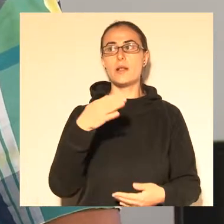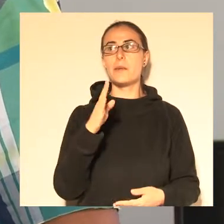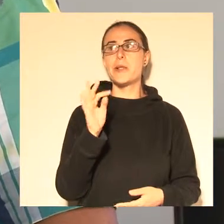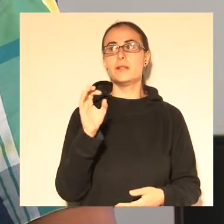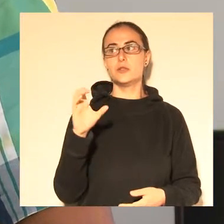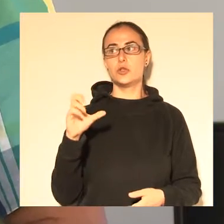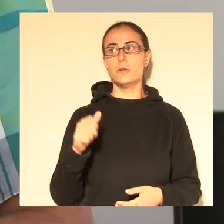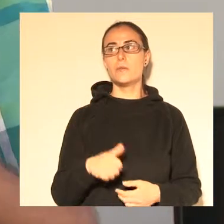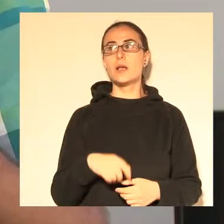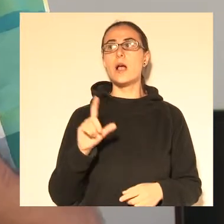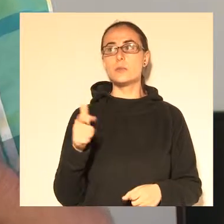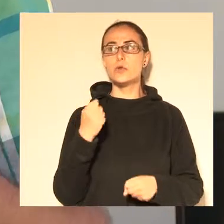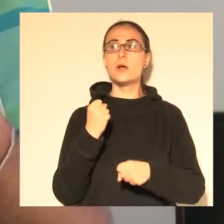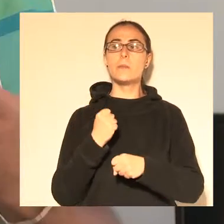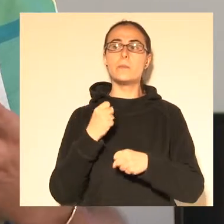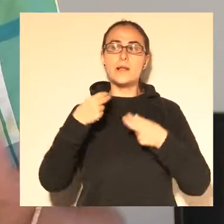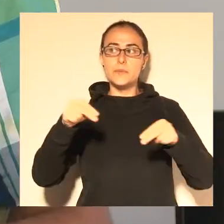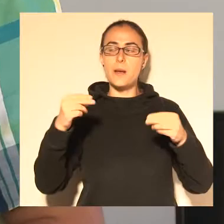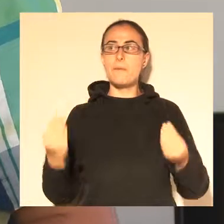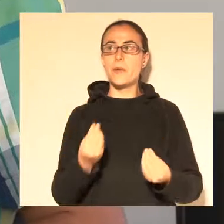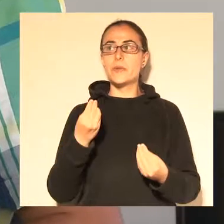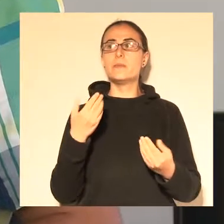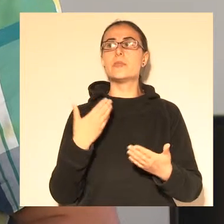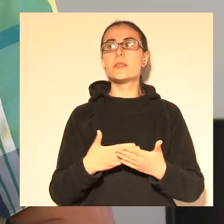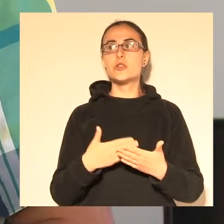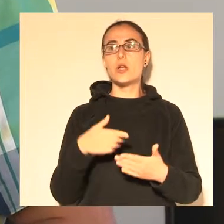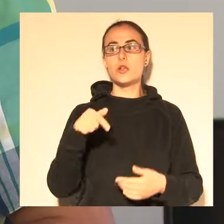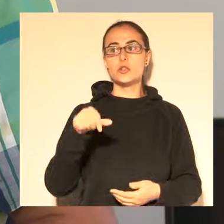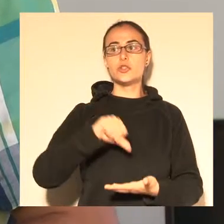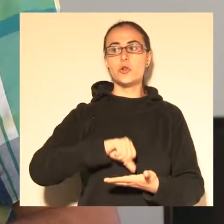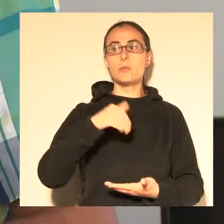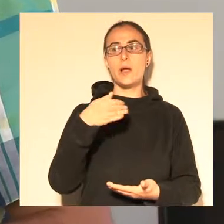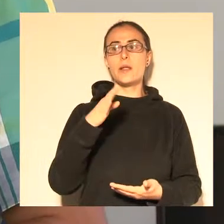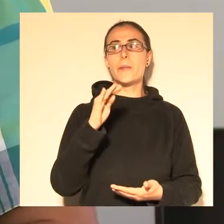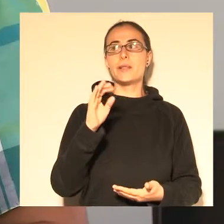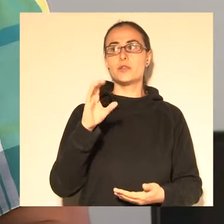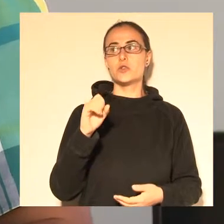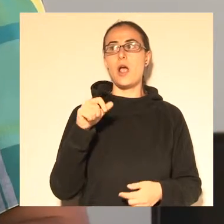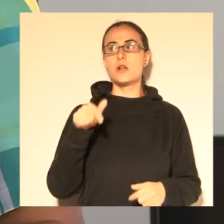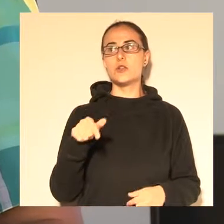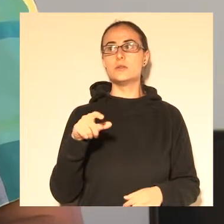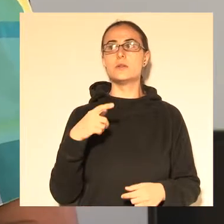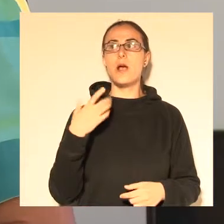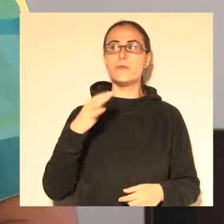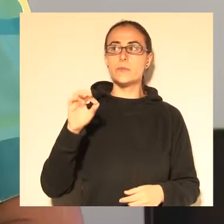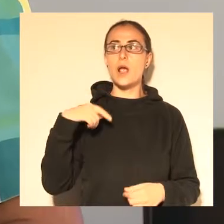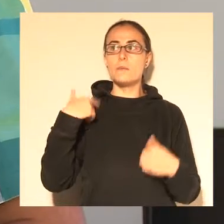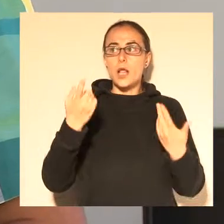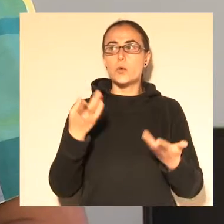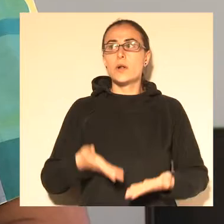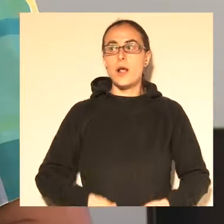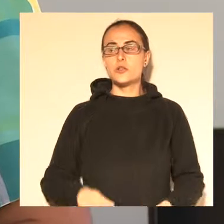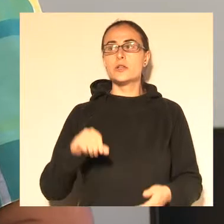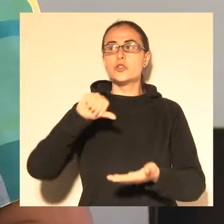Beatris ca să ne putem explica De ce s a născut Maria Beatris așa astfel că am dat naștere